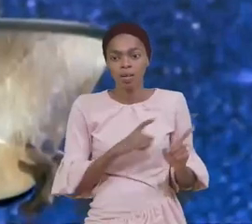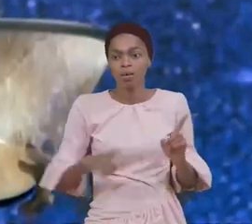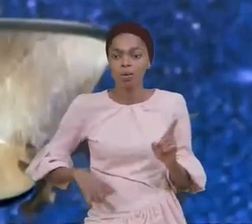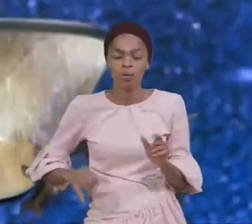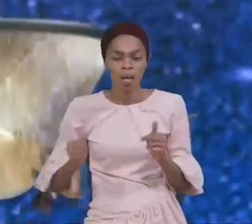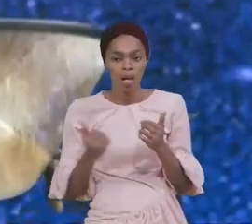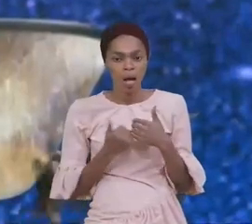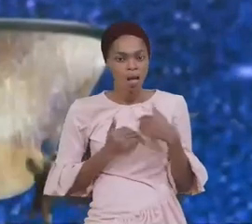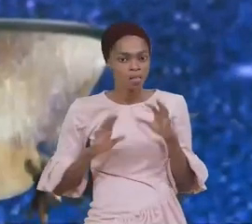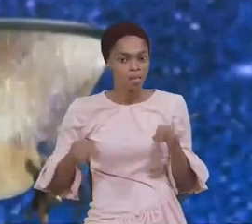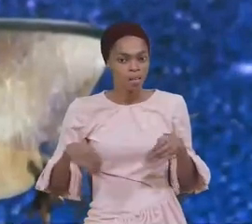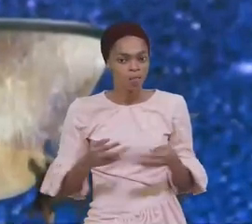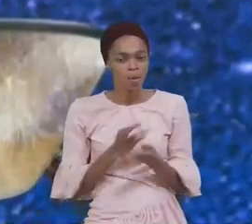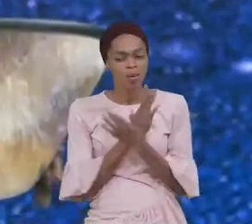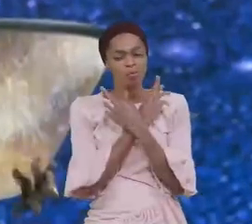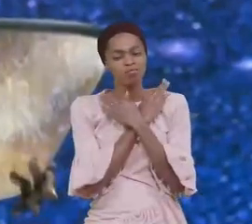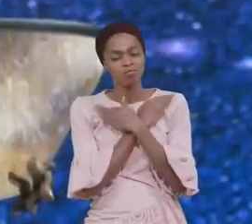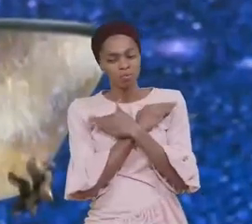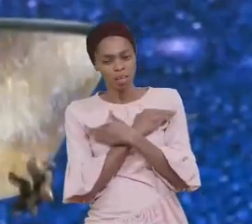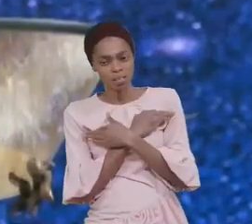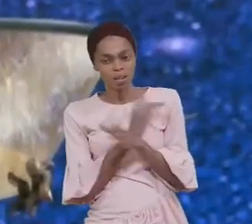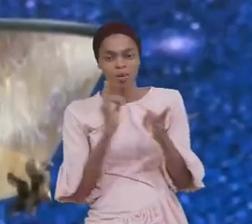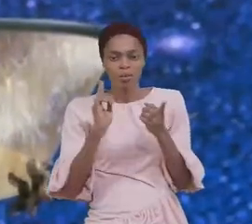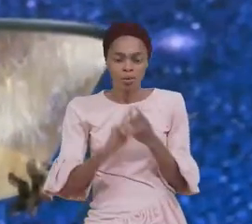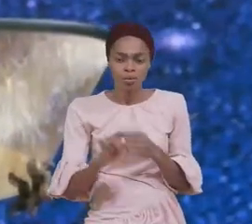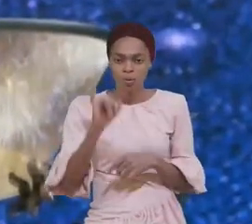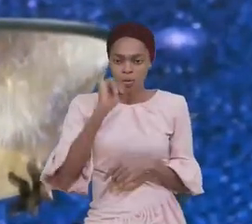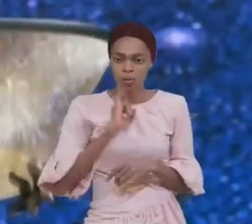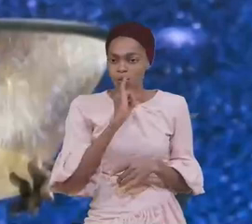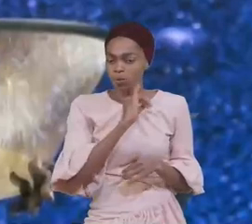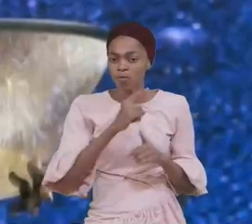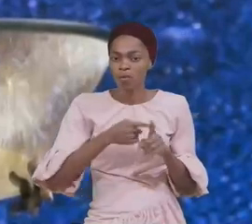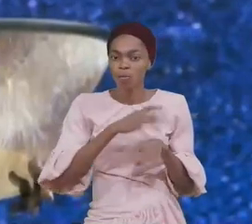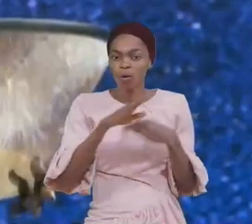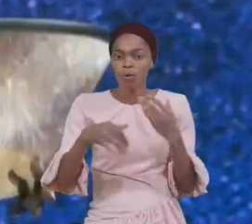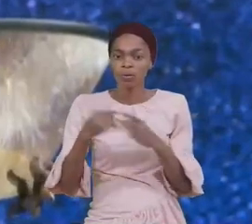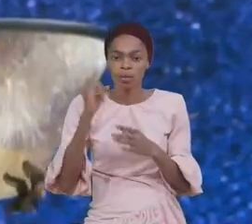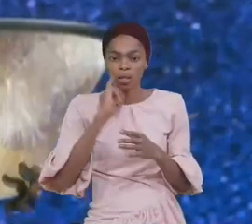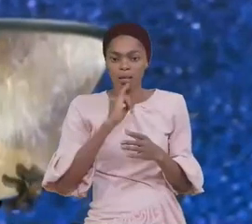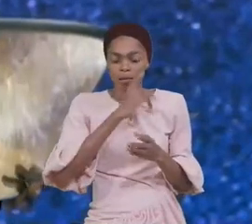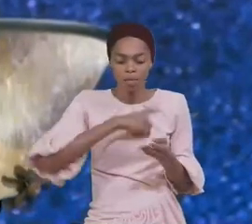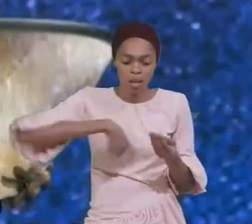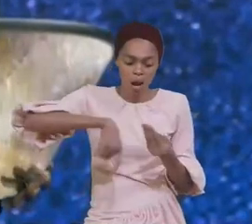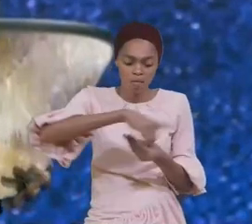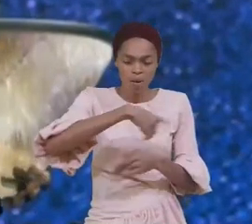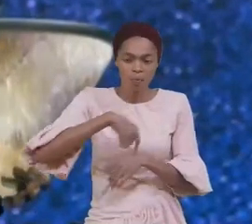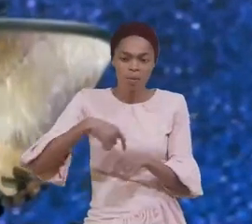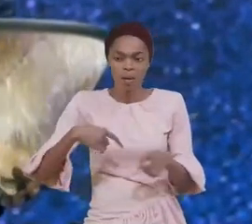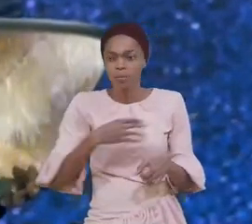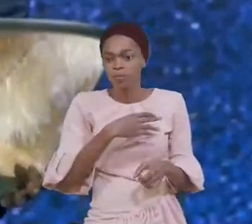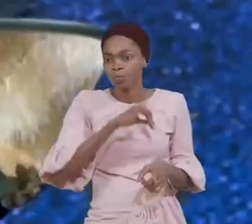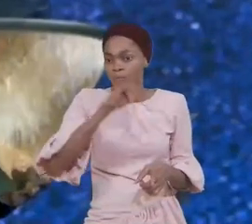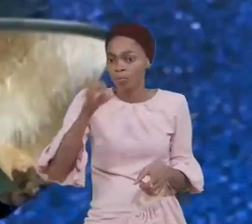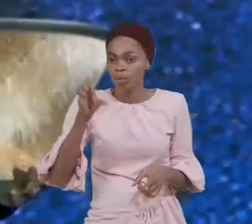à Israël en le délivrant de tous les ennemis qui l'entouraient. Josué était